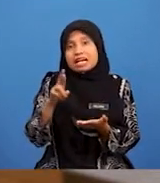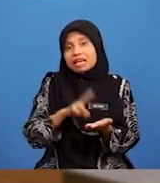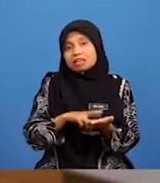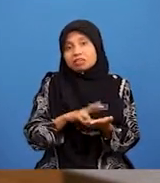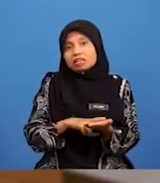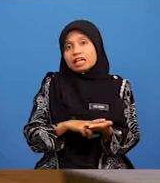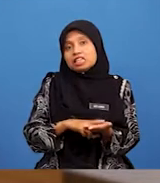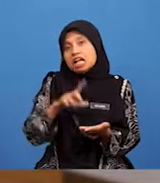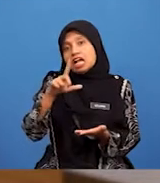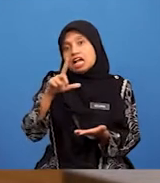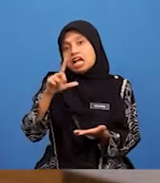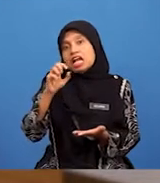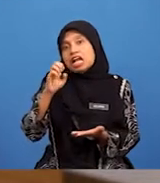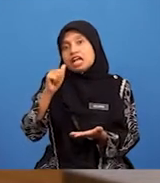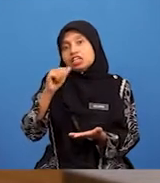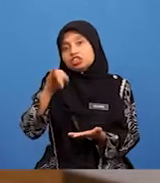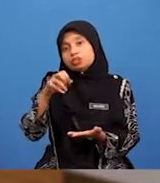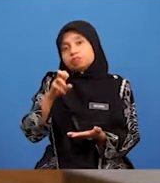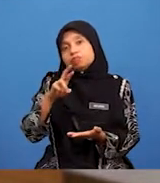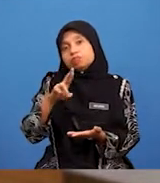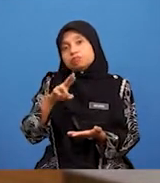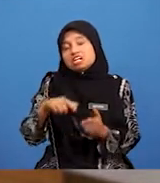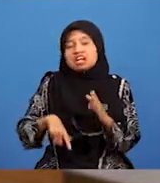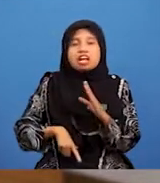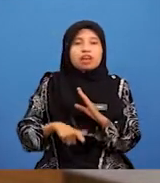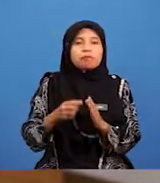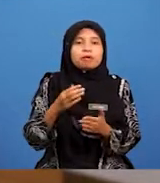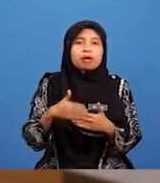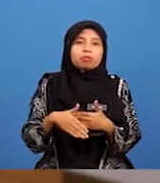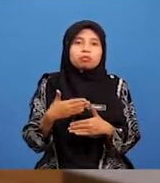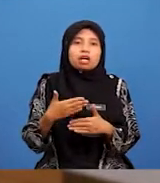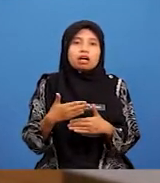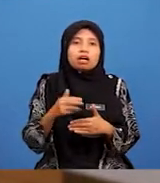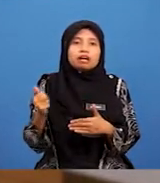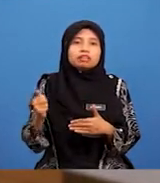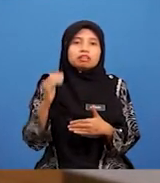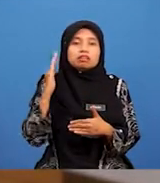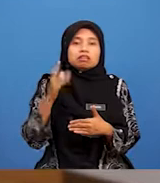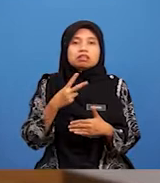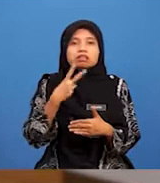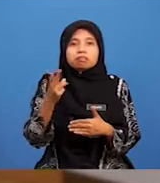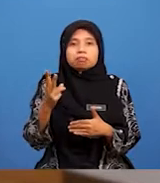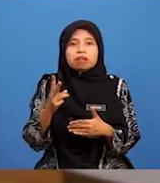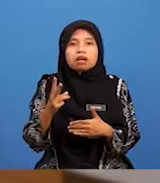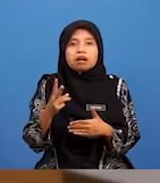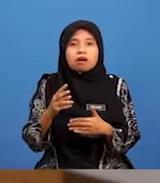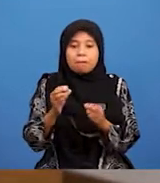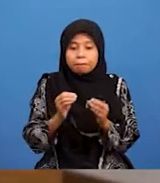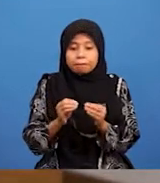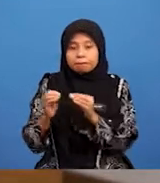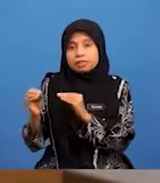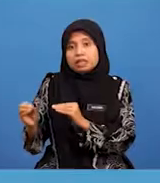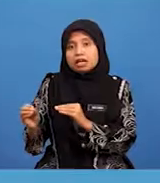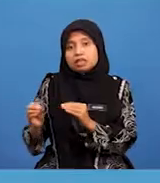ledger. Catatan perekodan ke ledger lebih mudah kerana anda akan lebih nampak perpindahan catatan